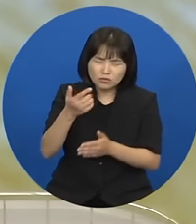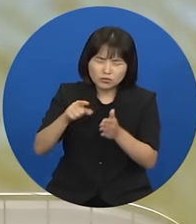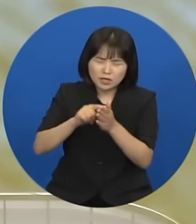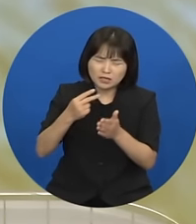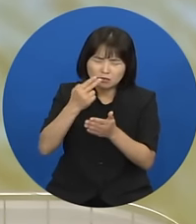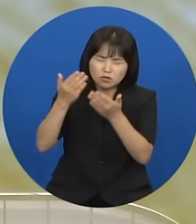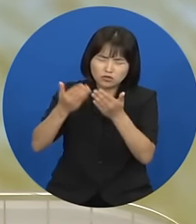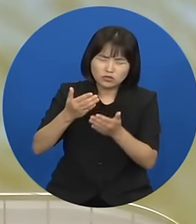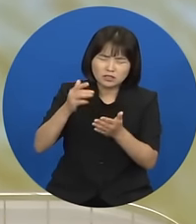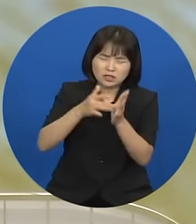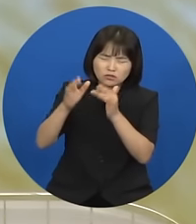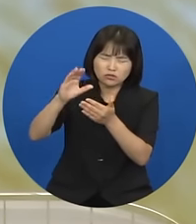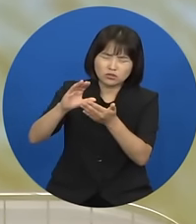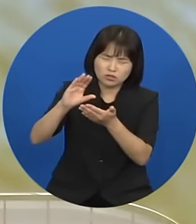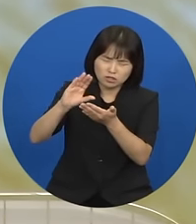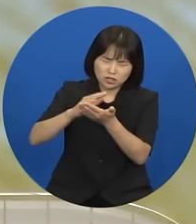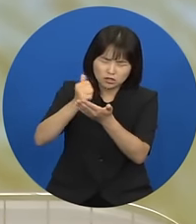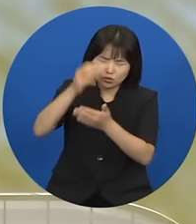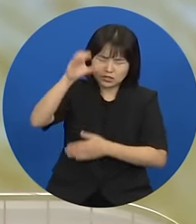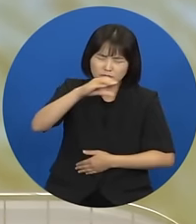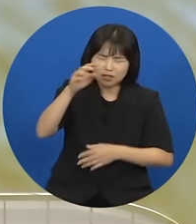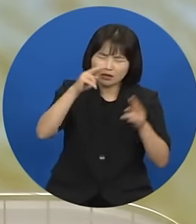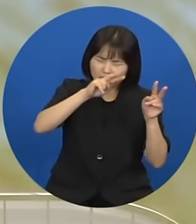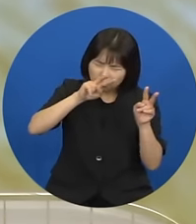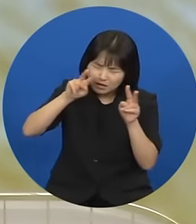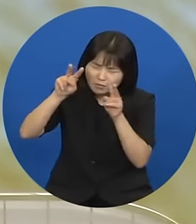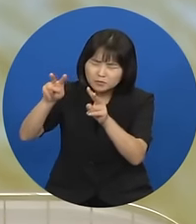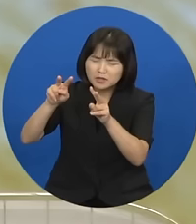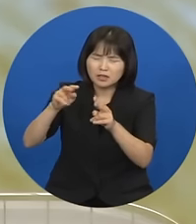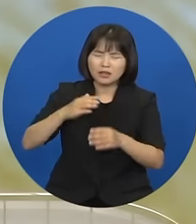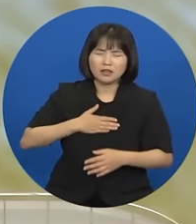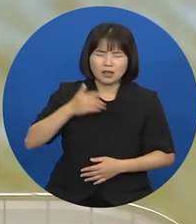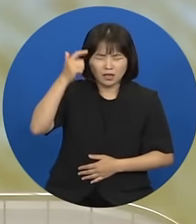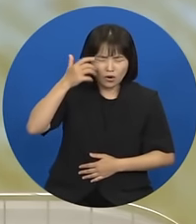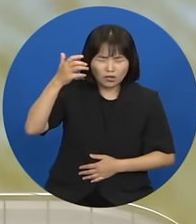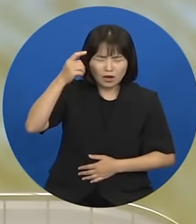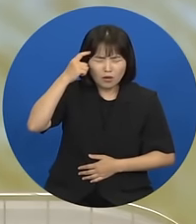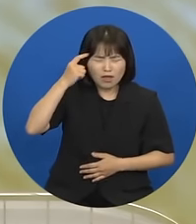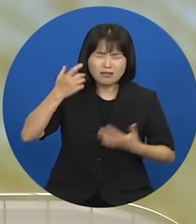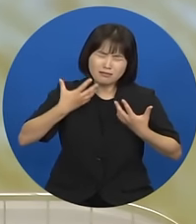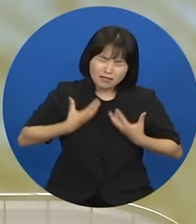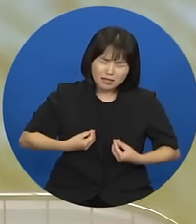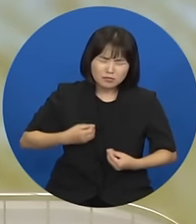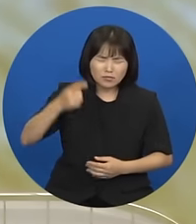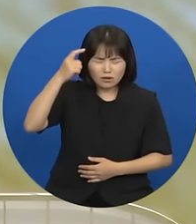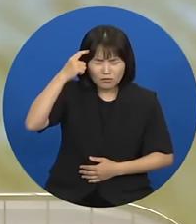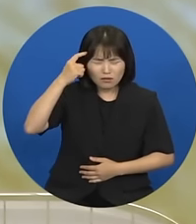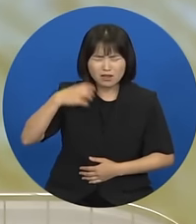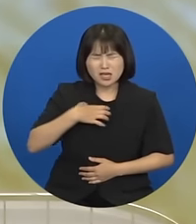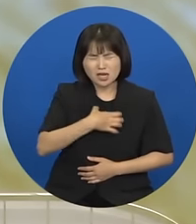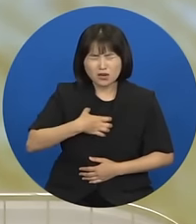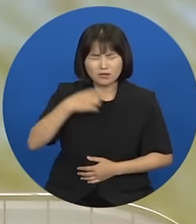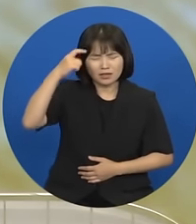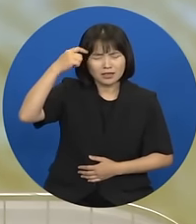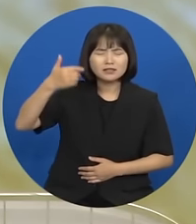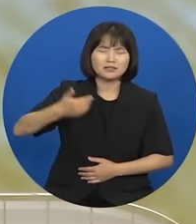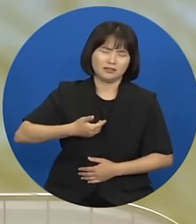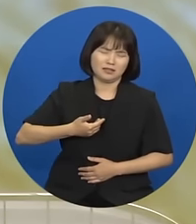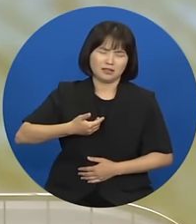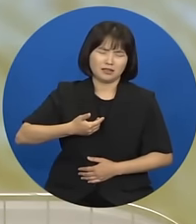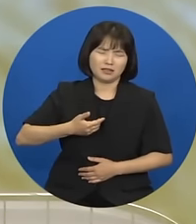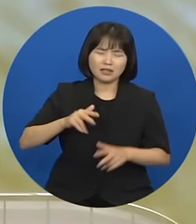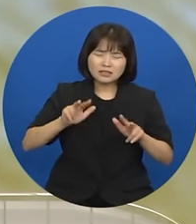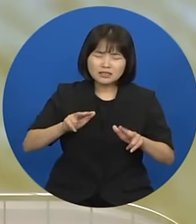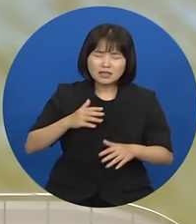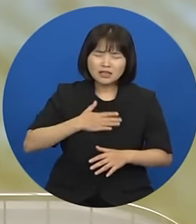그리스도의 십자가를 바라봅니다. 내 영혼아, 어찌하여 그렇게도 낙심하며 어찌하여 그렇게도 괴로워하느냐? 이제